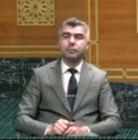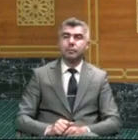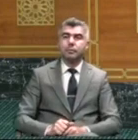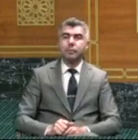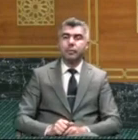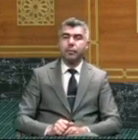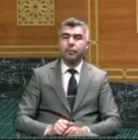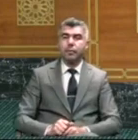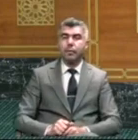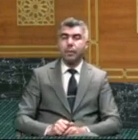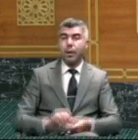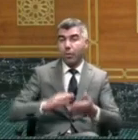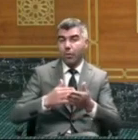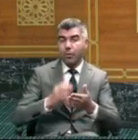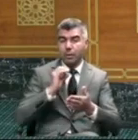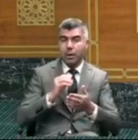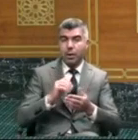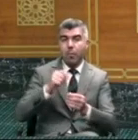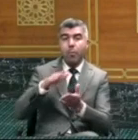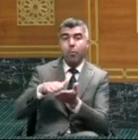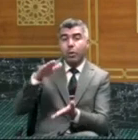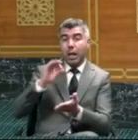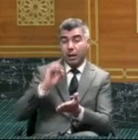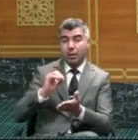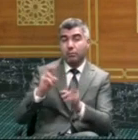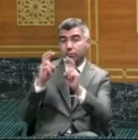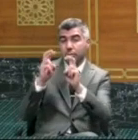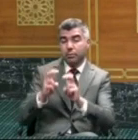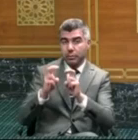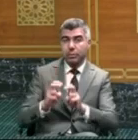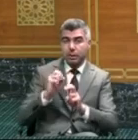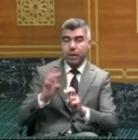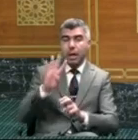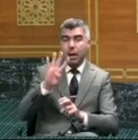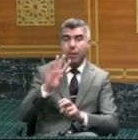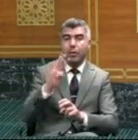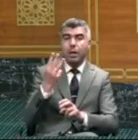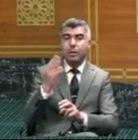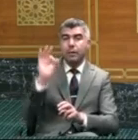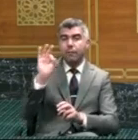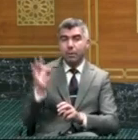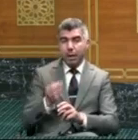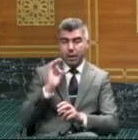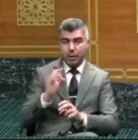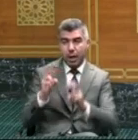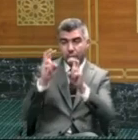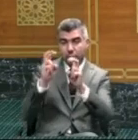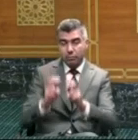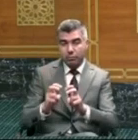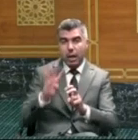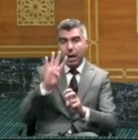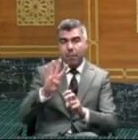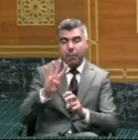وهكذا فان اسعار غاز البطال تراجعت بنسبه 34% لتنخفض الى